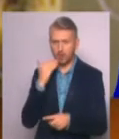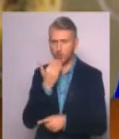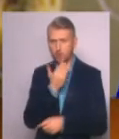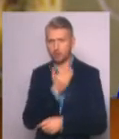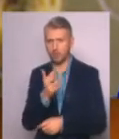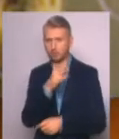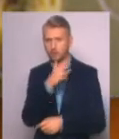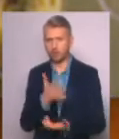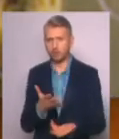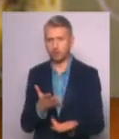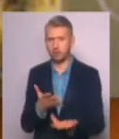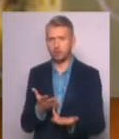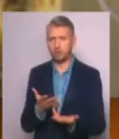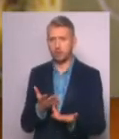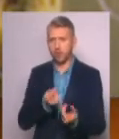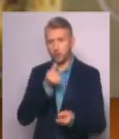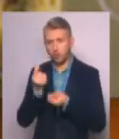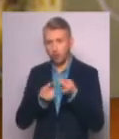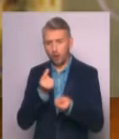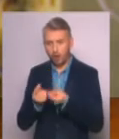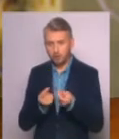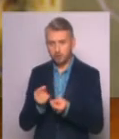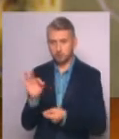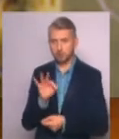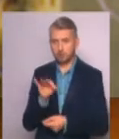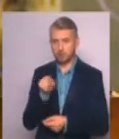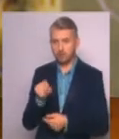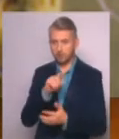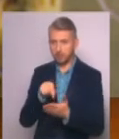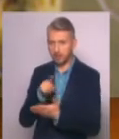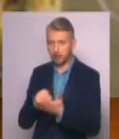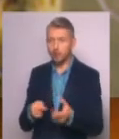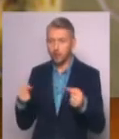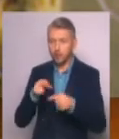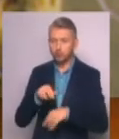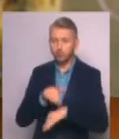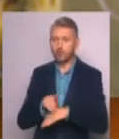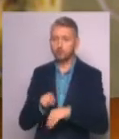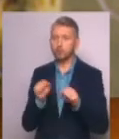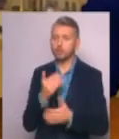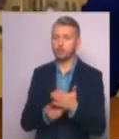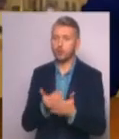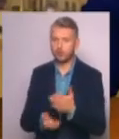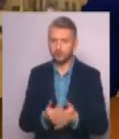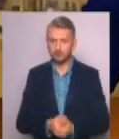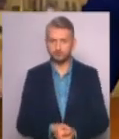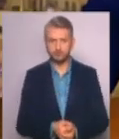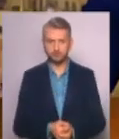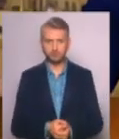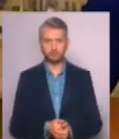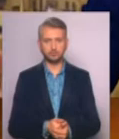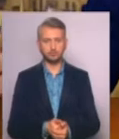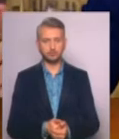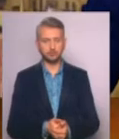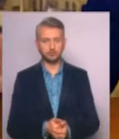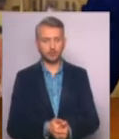часом нюансів виділяємо саме з приводу цих питань. Конкретно по факту, що можна тут порадити? Просто, ну,